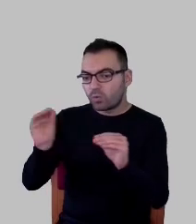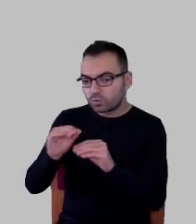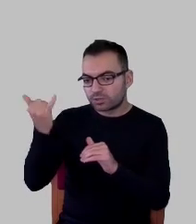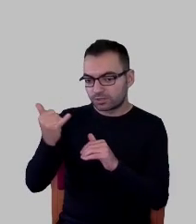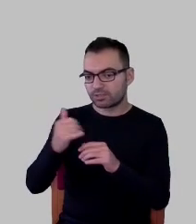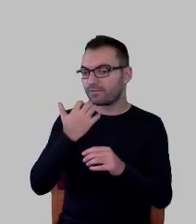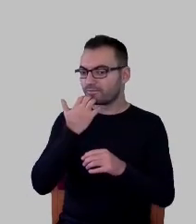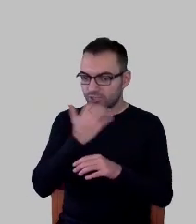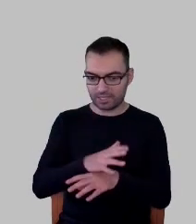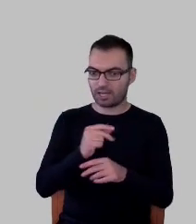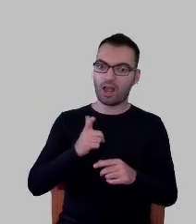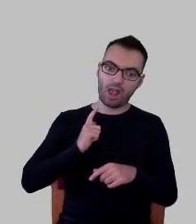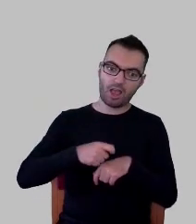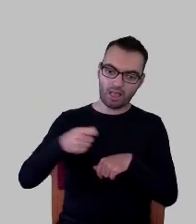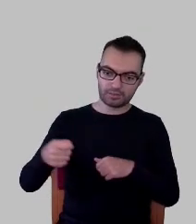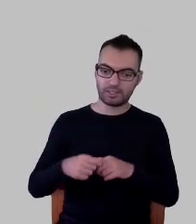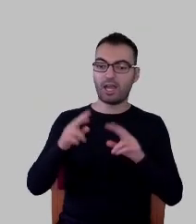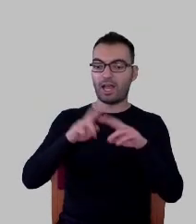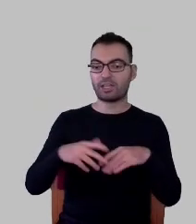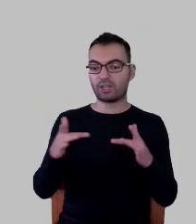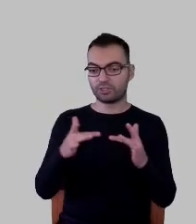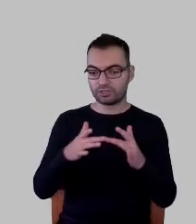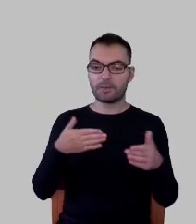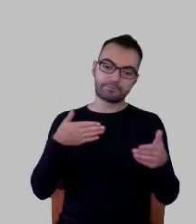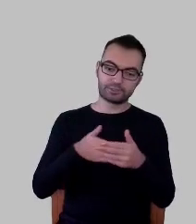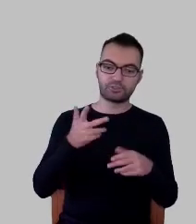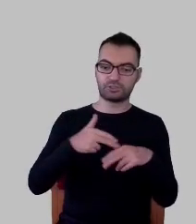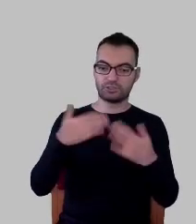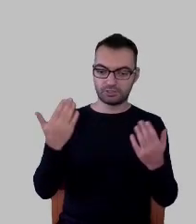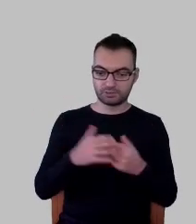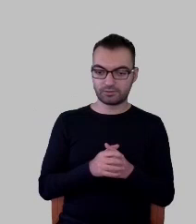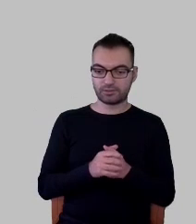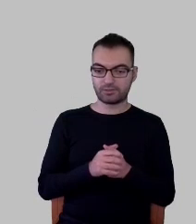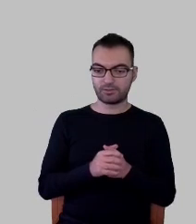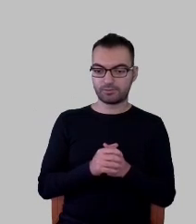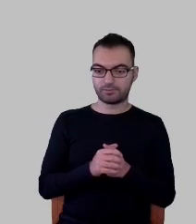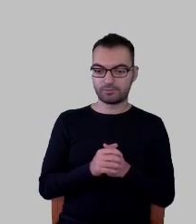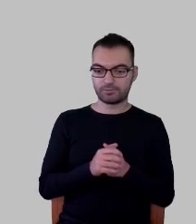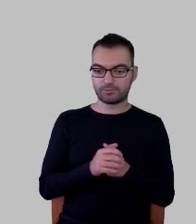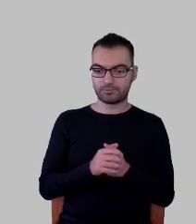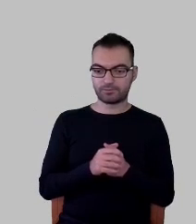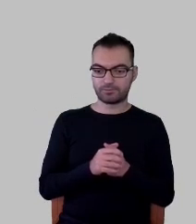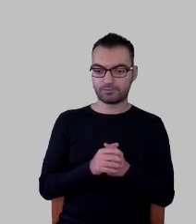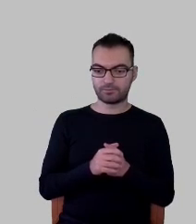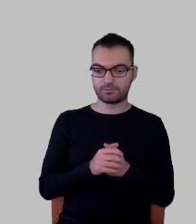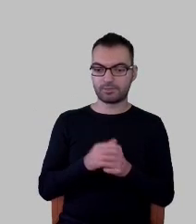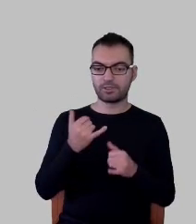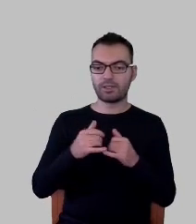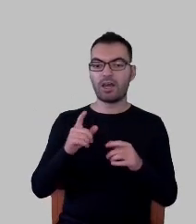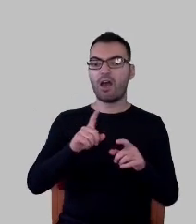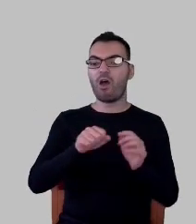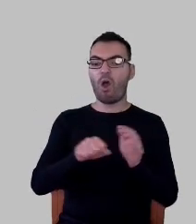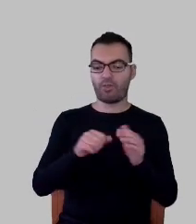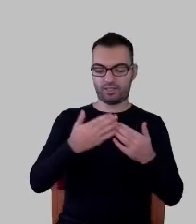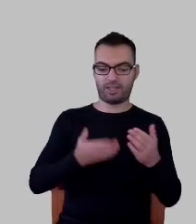dziecka wcześniej. W przypadku pozostałych orzeczeń i opinii to jest do 30 dni, a po uzupełnieniu lub od dnia złożenia wniosku